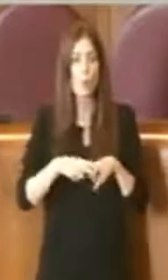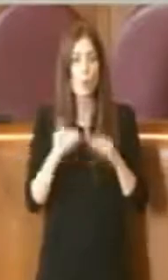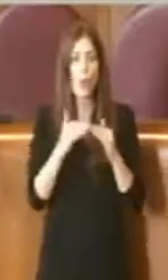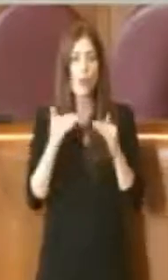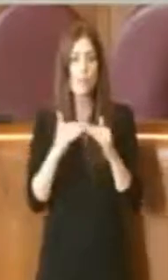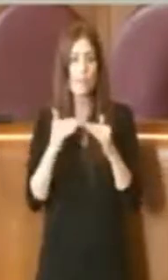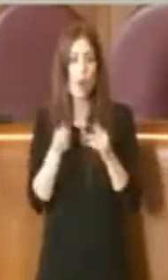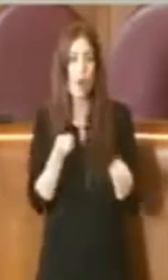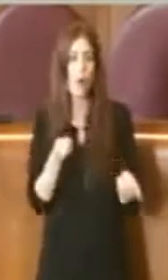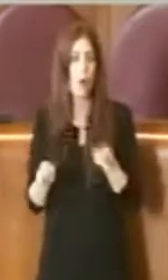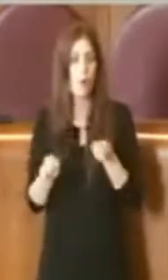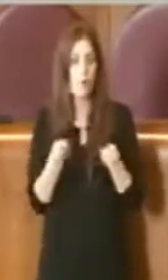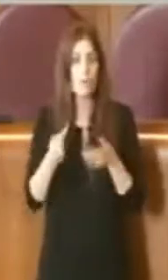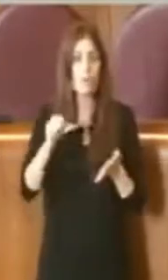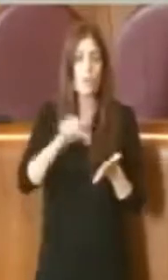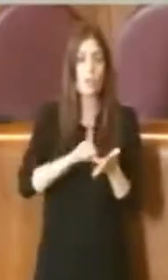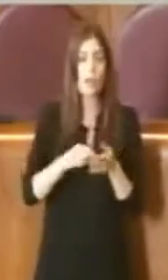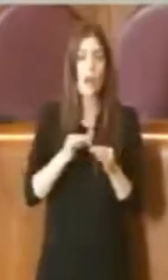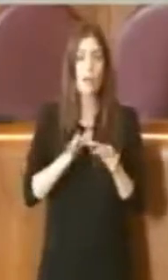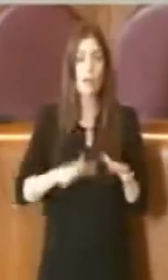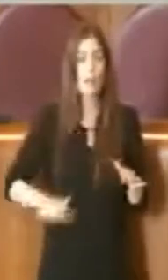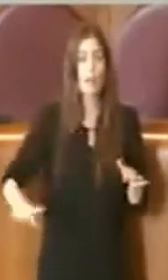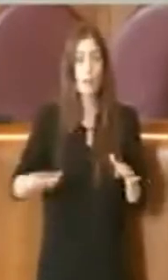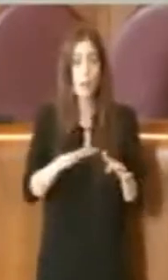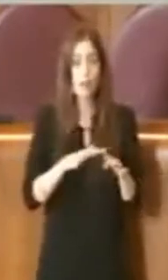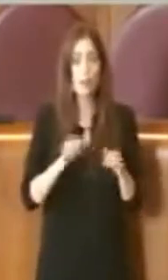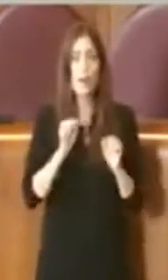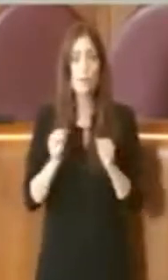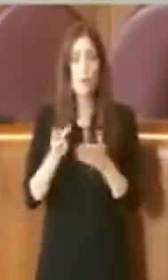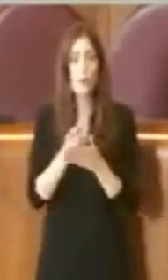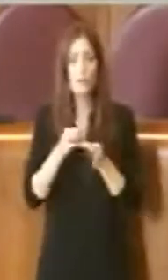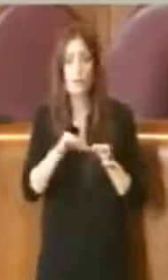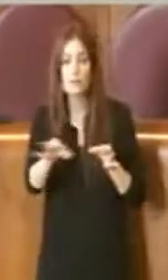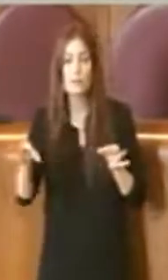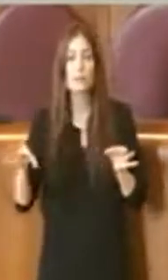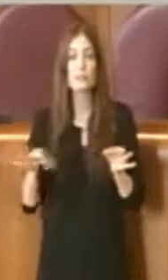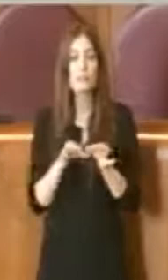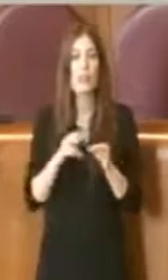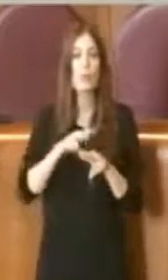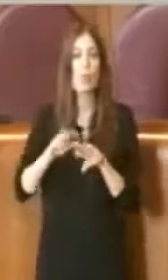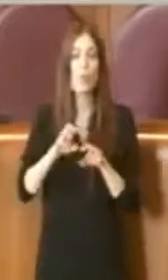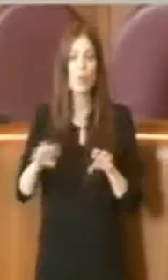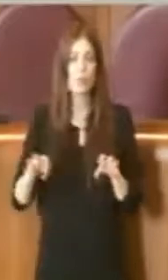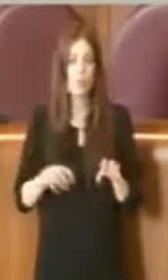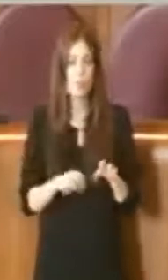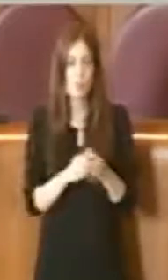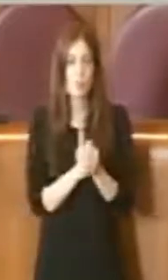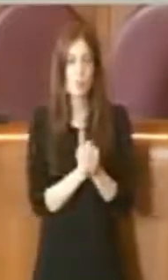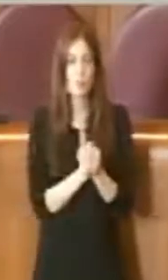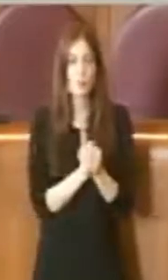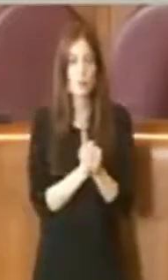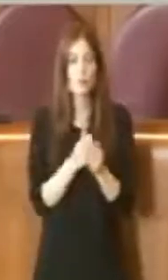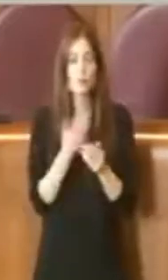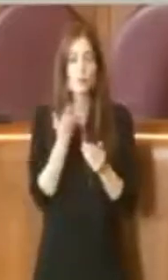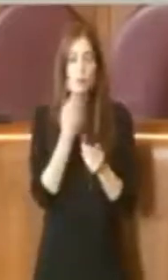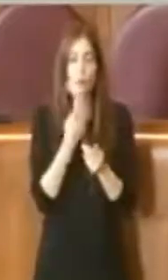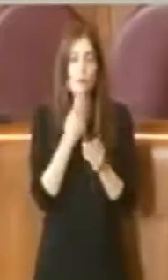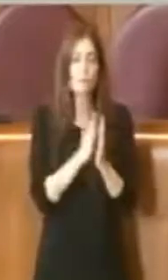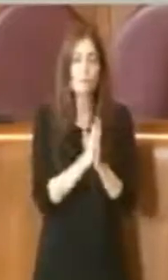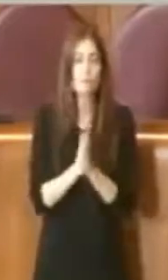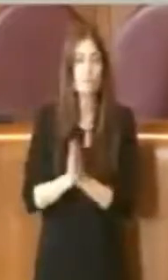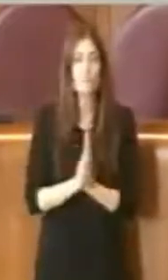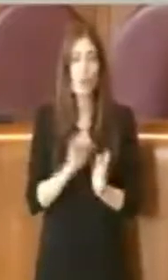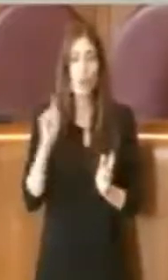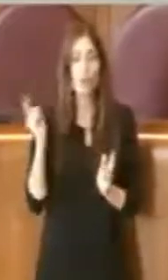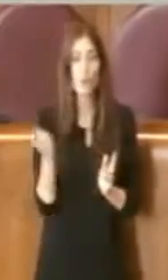governance centrale e territoriale e ridisegnando le delimitazioni territoriali dei municipi. Rivolgo quindi una preghiera a tutti coloro